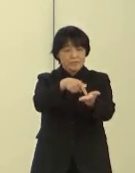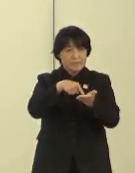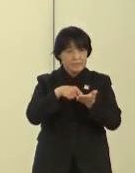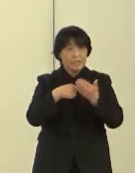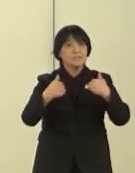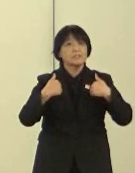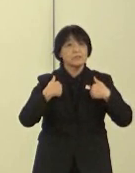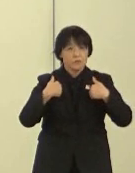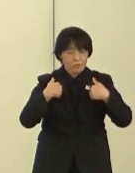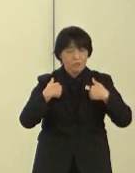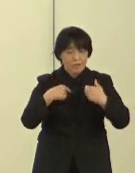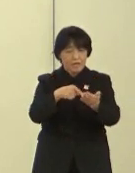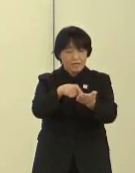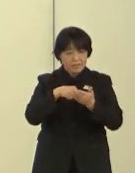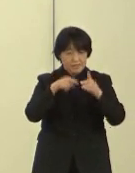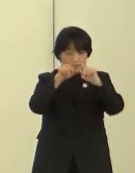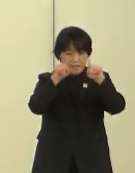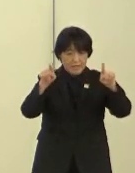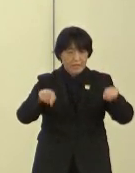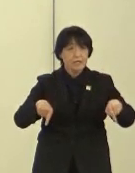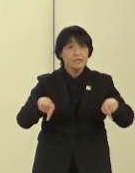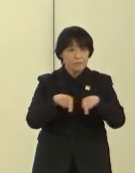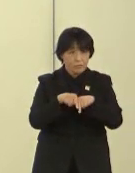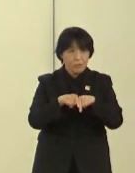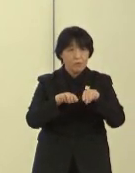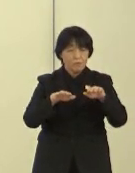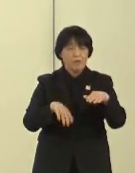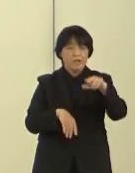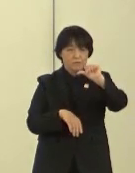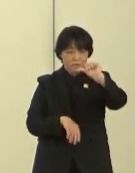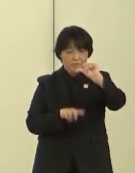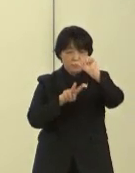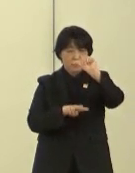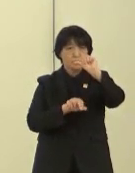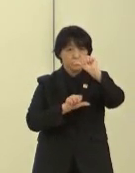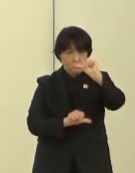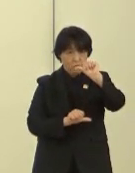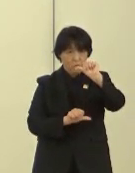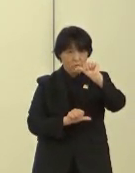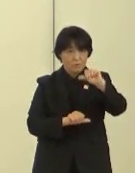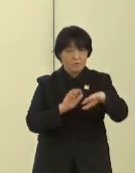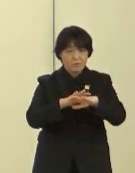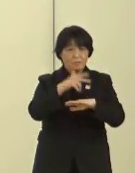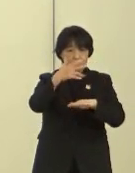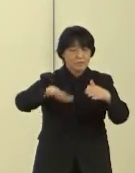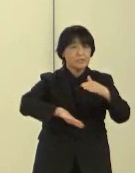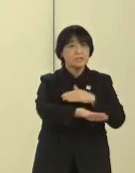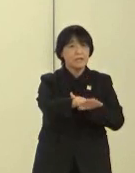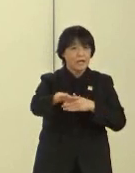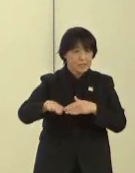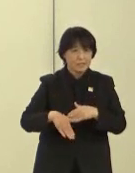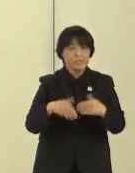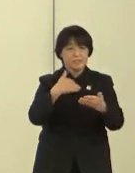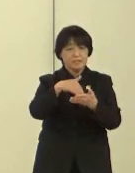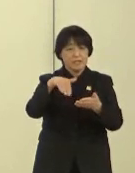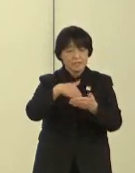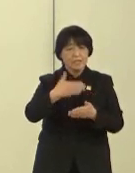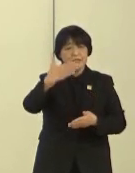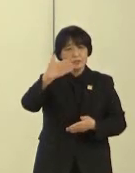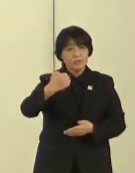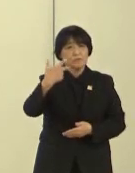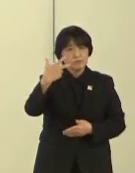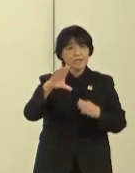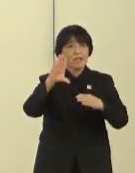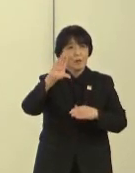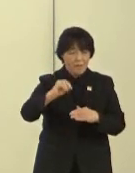な申請書につきましては、今週月曜日25日に、市内約97万世帯にすべて